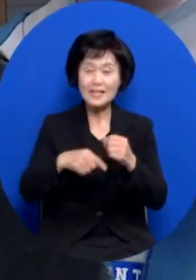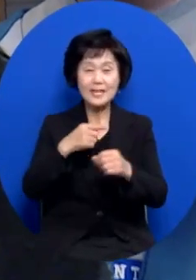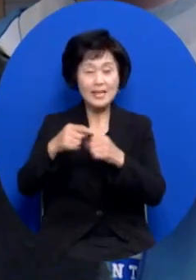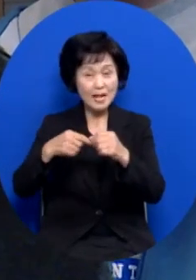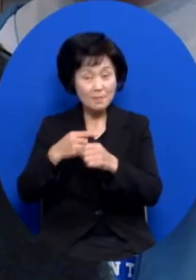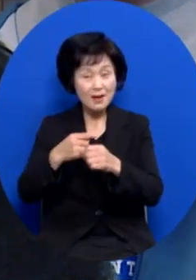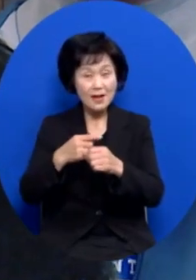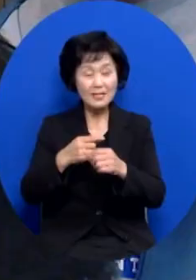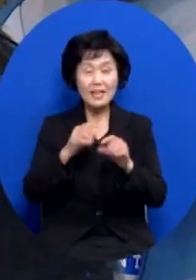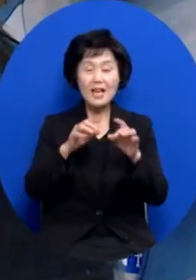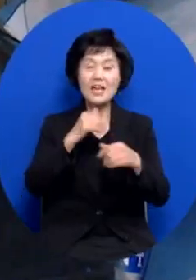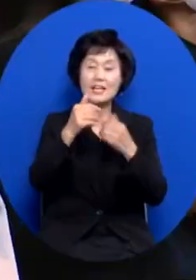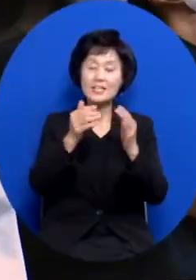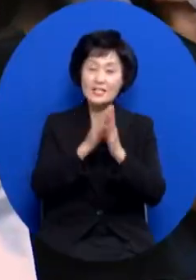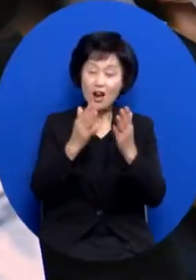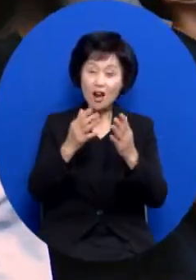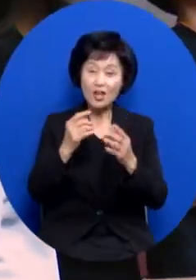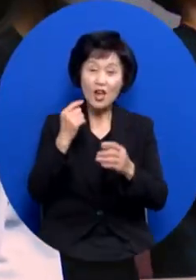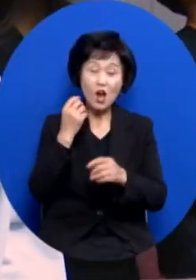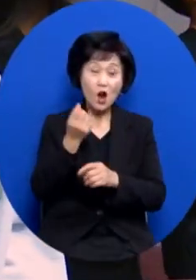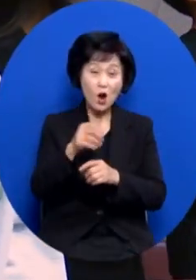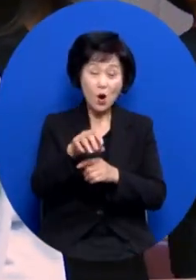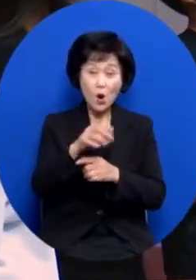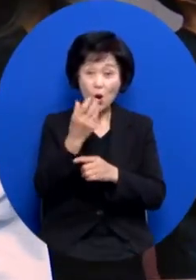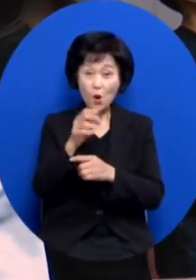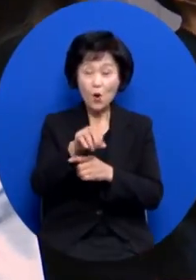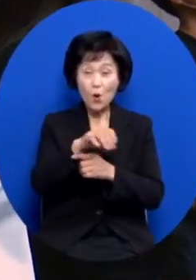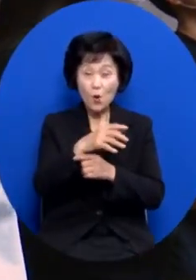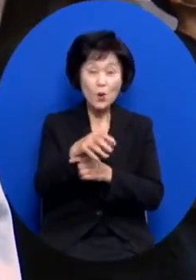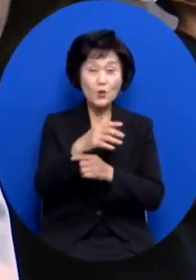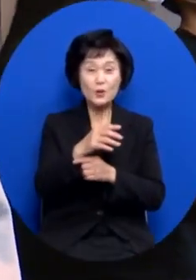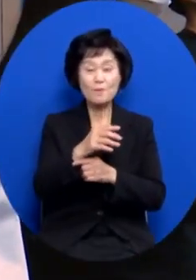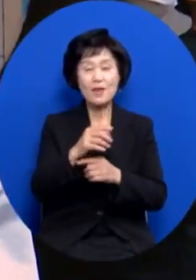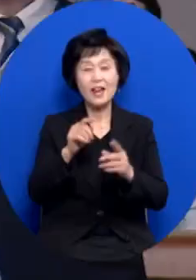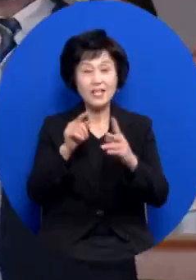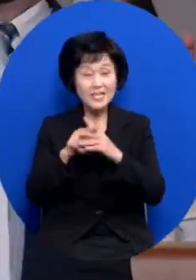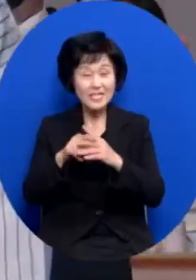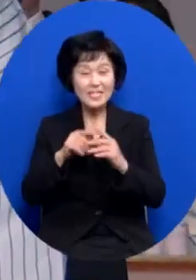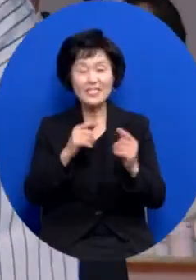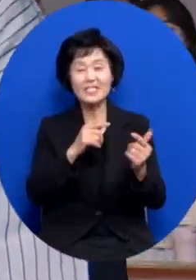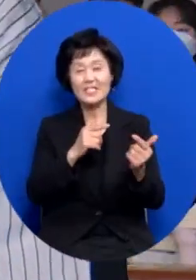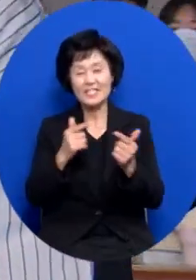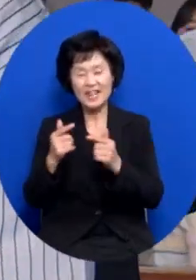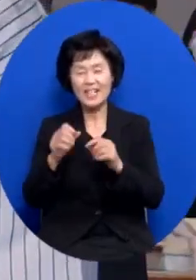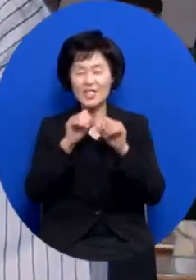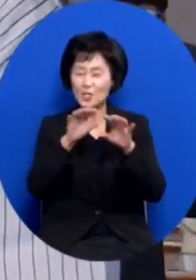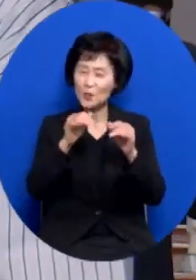워십대회, 성경골든벨, 교사대회, 찬양축제 등을 통해 다양한 전도사역을 펼치고 있습니다.